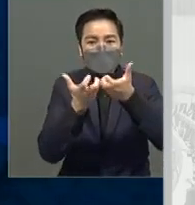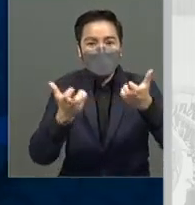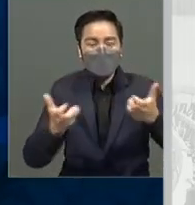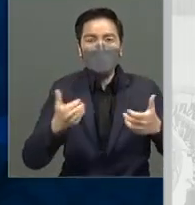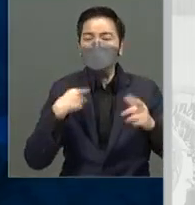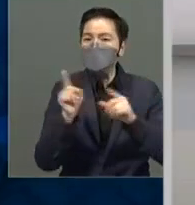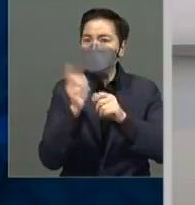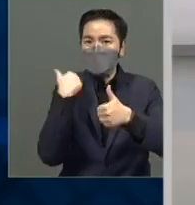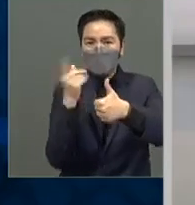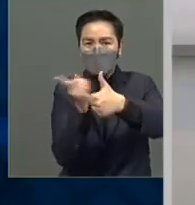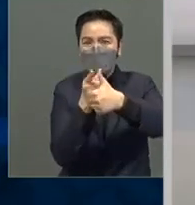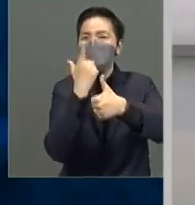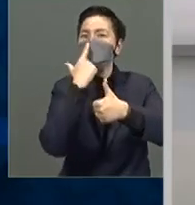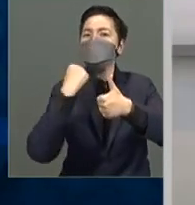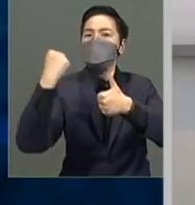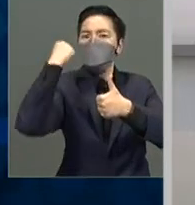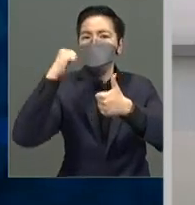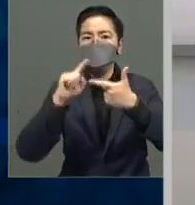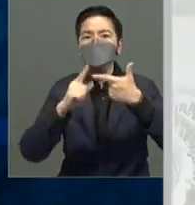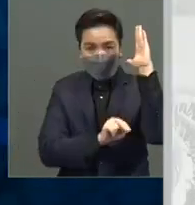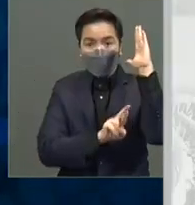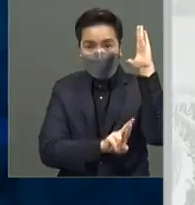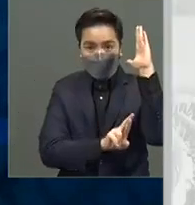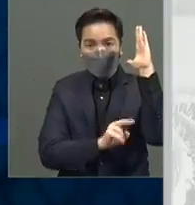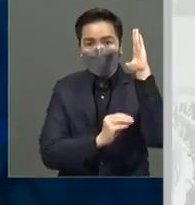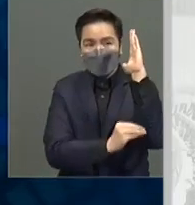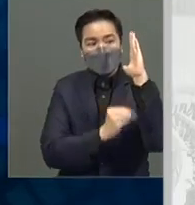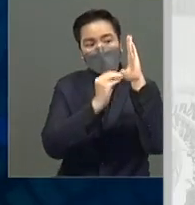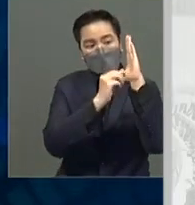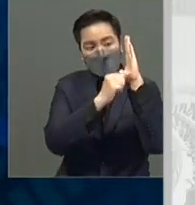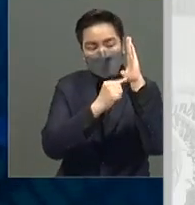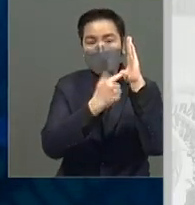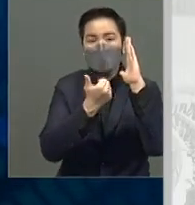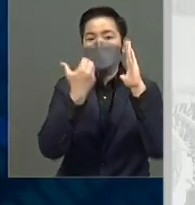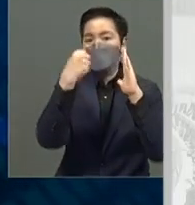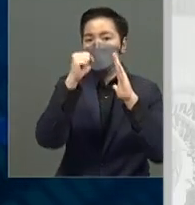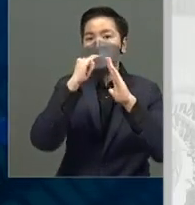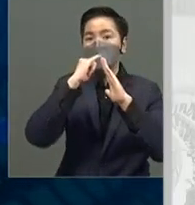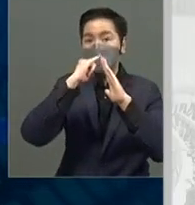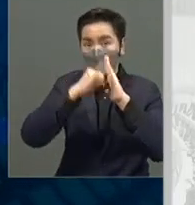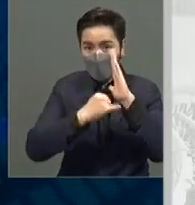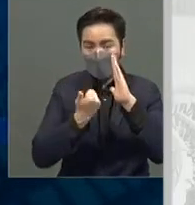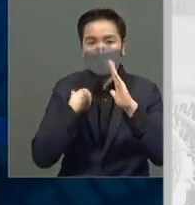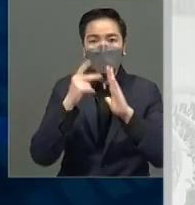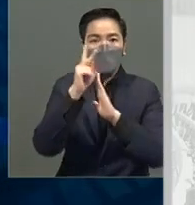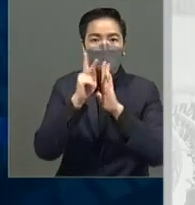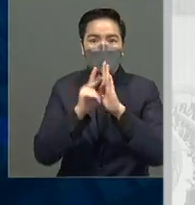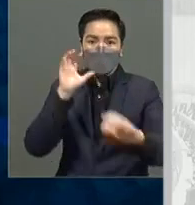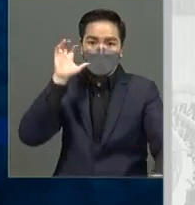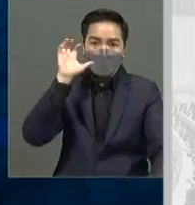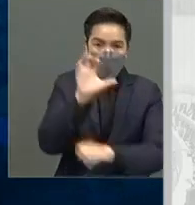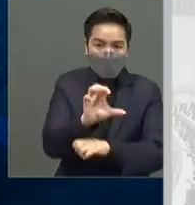เข้าไปควบคู่ด้วยเช่นการระดมฉีดวัคซีนหรือว่าการระดมตรวจเพราะว่าแม้แต่การตั้งเป้